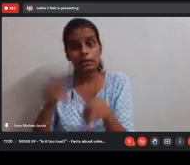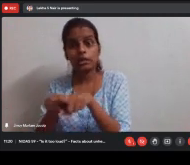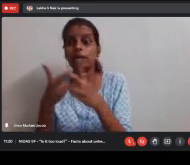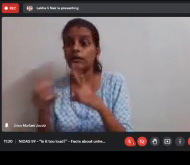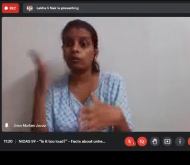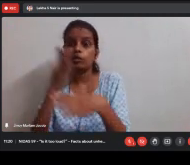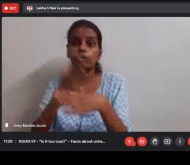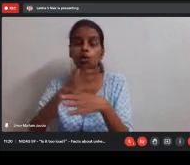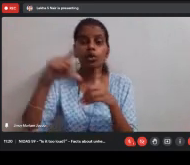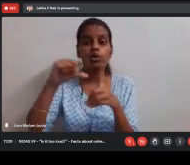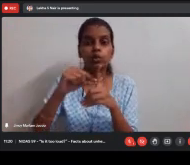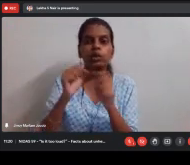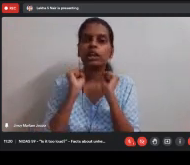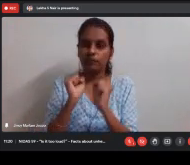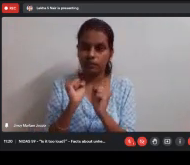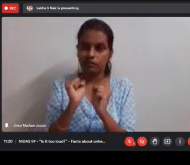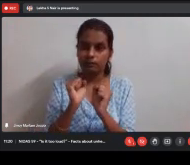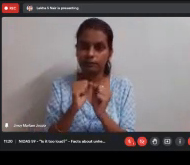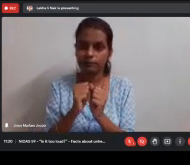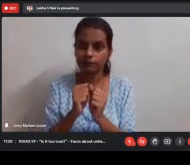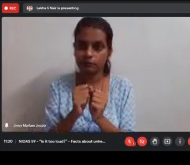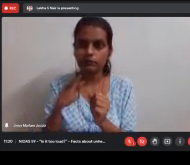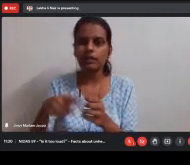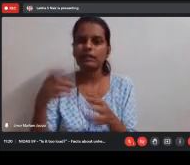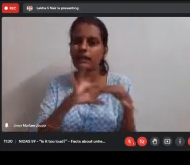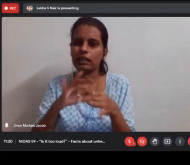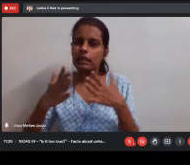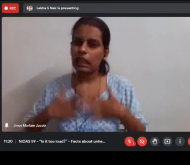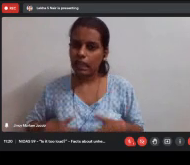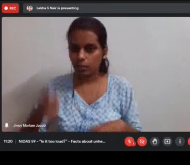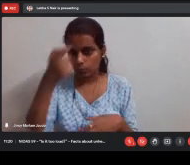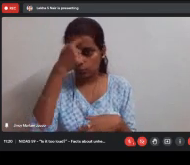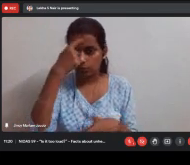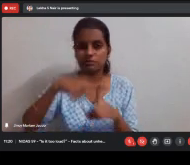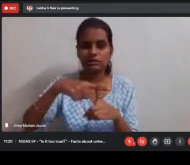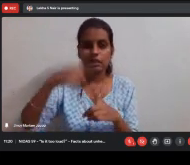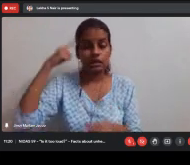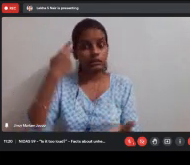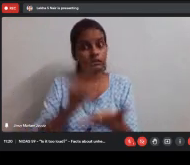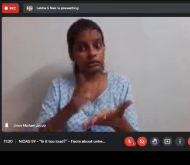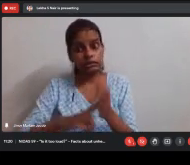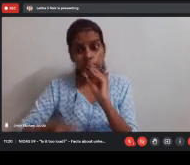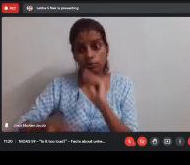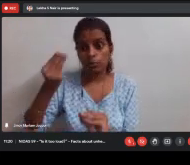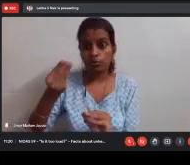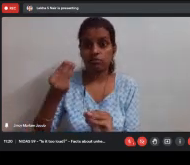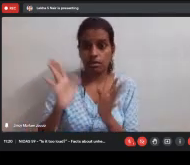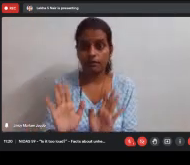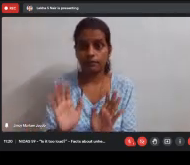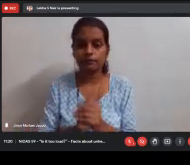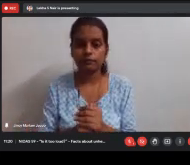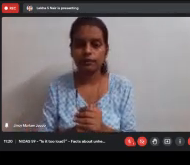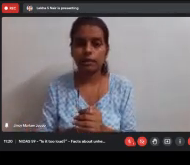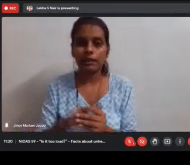വ്യക്തികൾ തന്നെയുണ്ട്. അതായത് ഒരു ജോലി ചെയ്തതിന് ശേഷം മാത്രമേ ഇനിയൊരു ജോലി, വീട്ടിലായിരിക്കുമ്പോൾ ചിലപ്പോൾ അത് പറ്റില്ല. പ്രത്യേകിച്ചും സ്ത്രീകൾക്കാവുമ്പോൾ അവിടെ